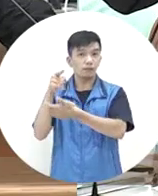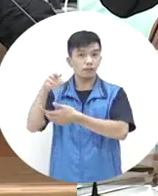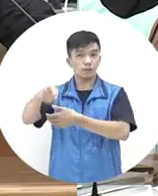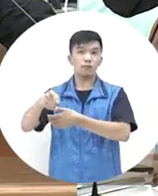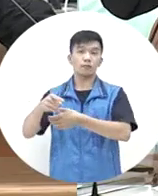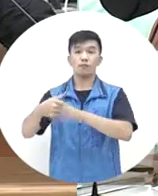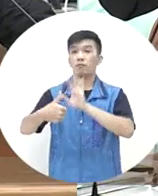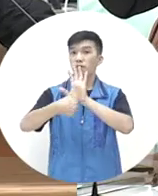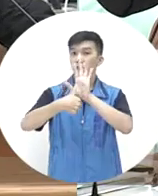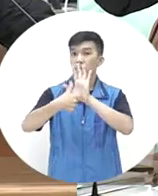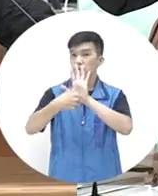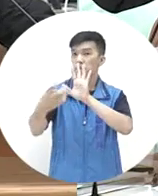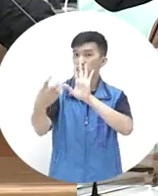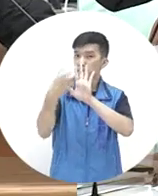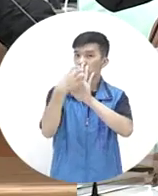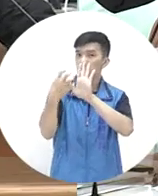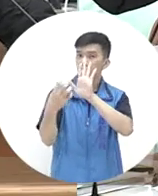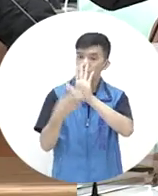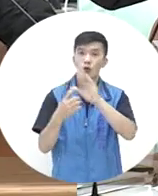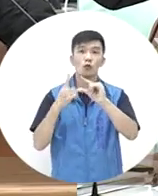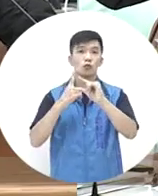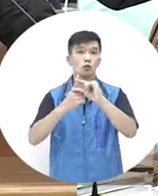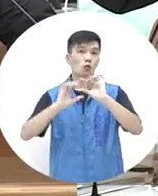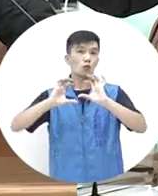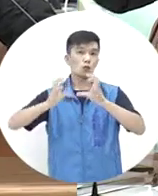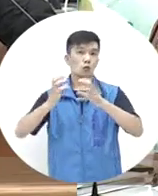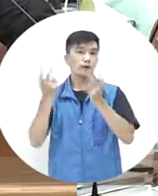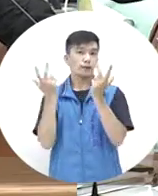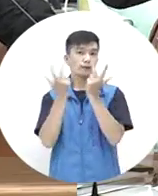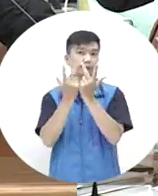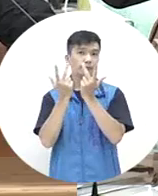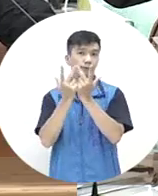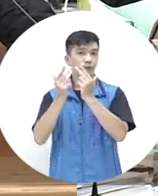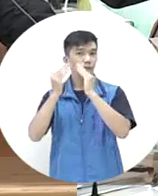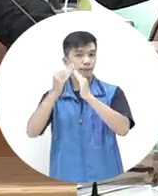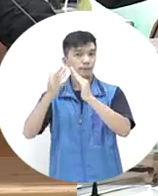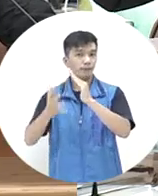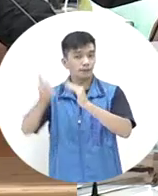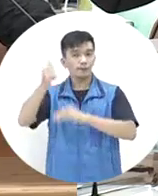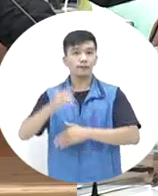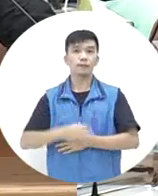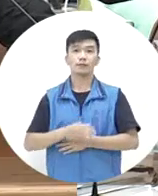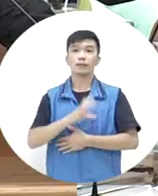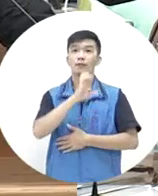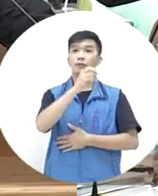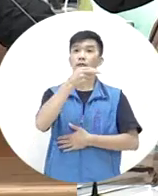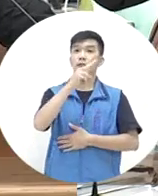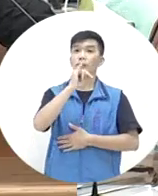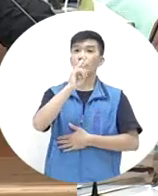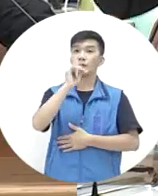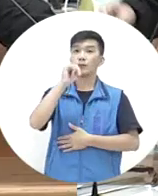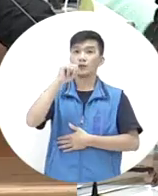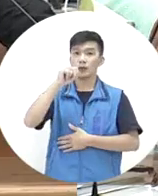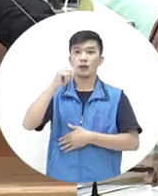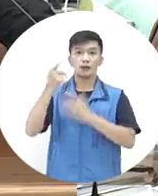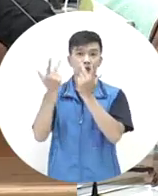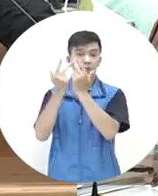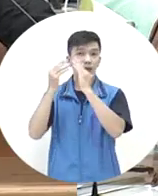你写中国新北市市长，哦，这 China New Taipei City Mayor， 你会不会